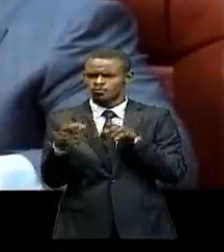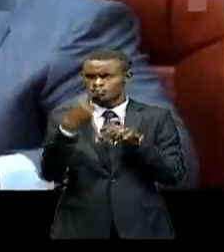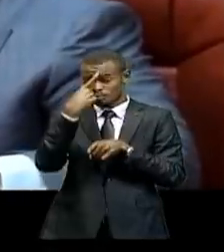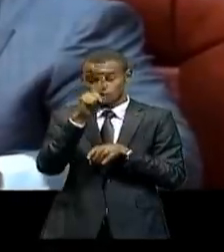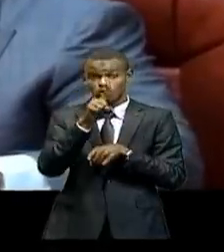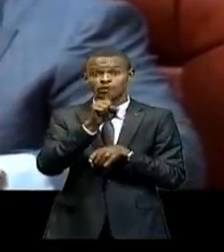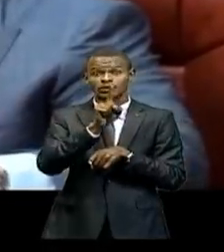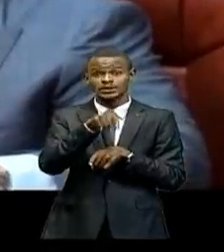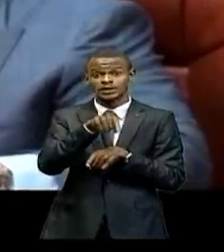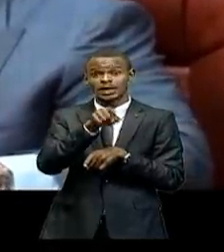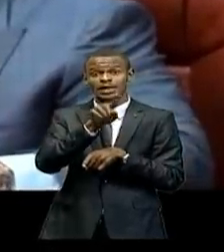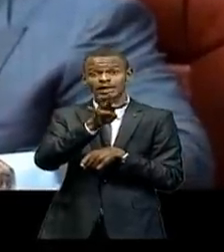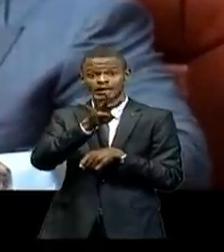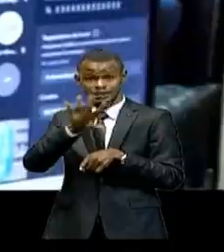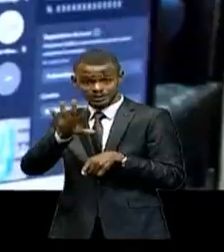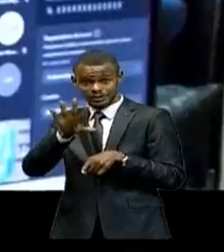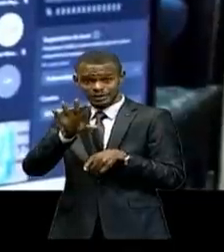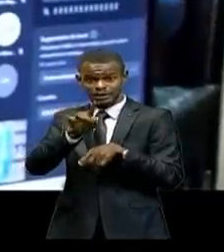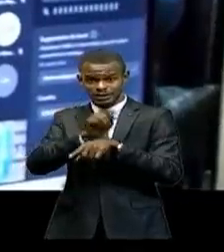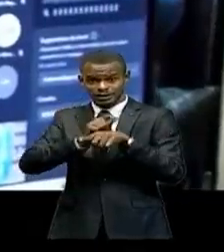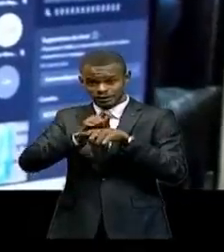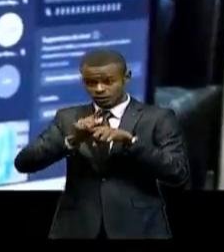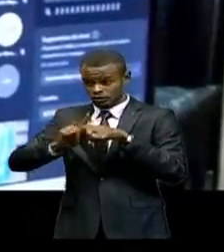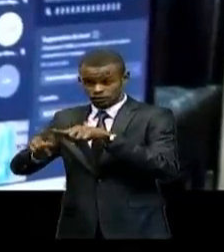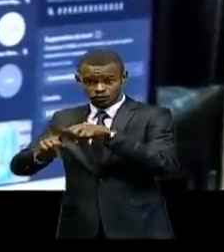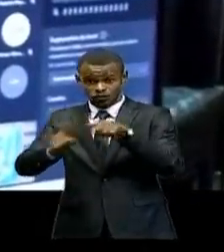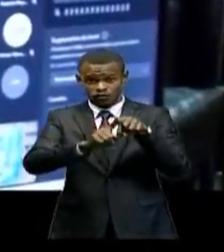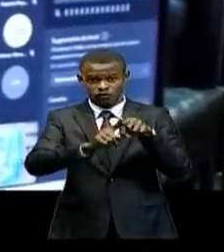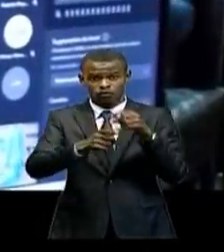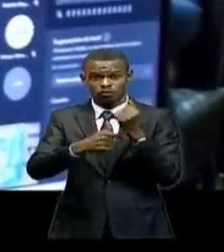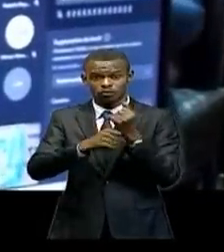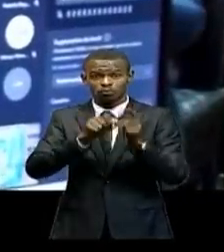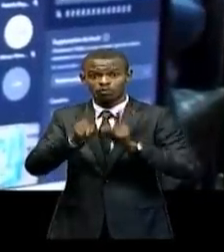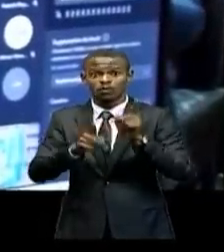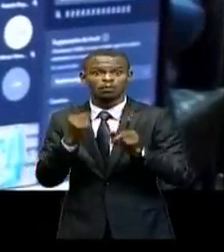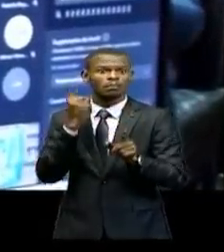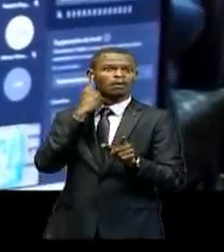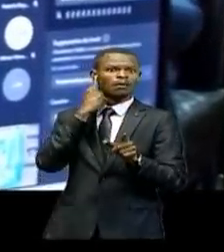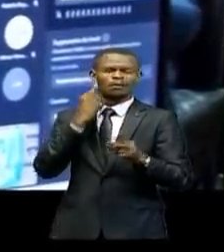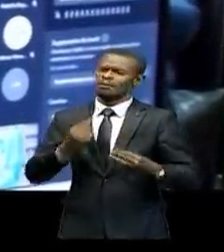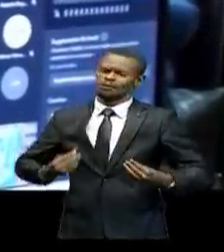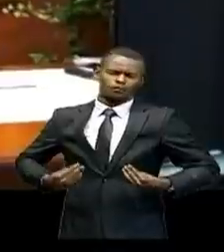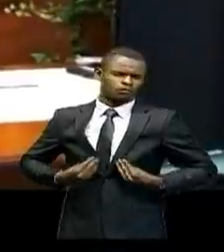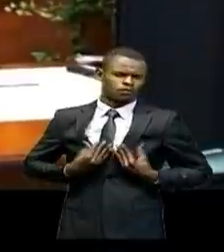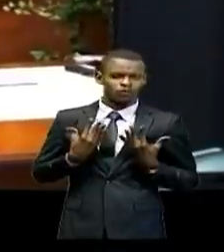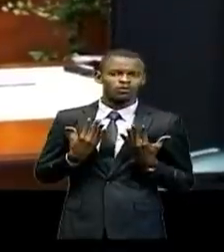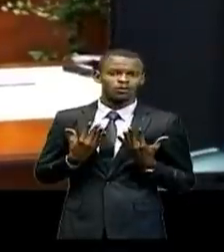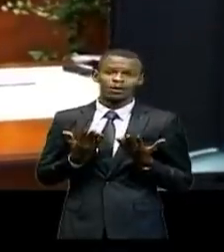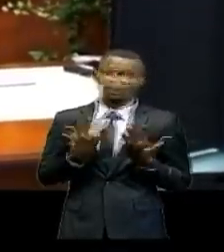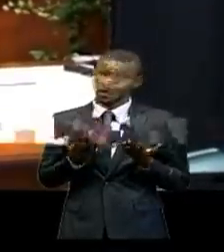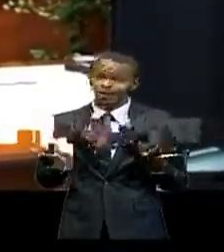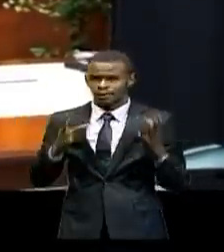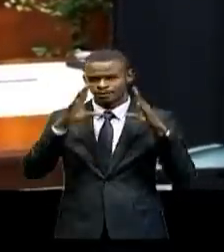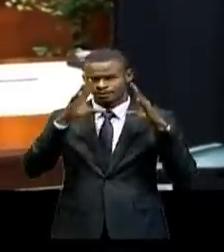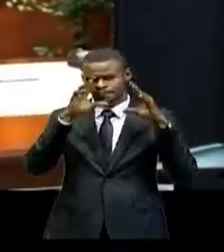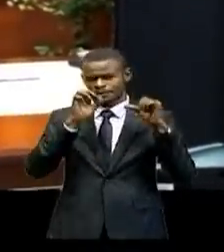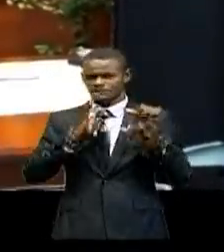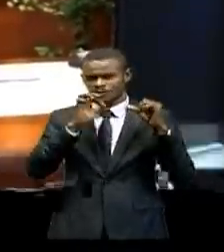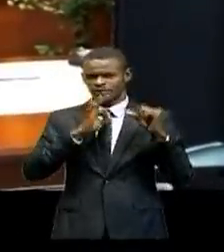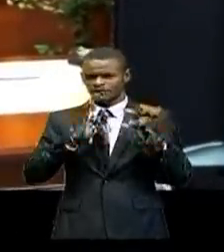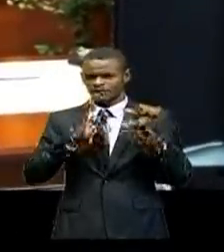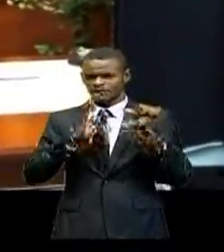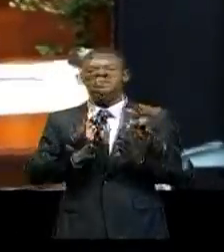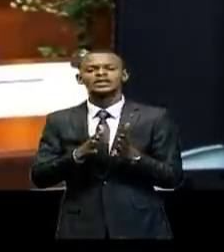a suscité beaucoup d'enthousiasme auprès de toute la population. Le président de la République a souhaité que la fonction mise en